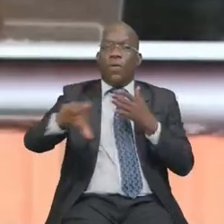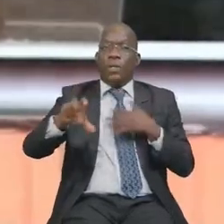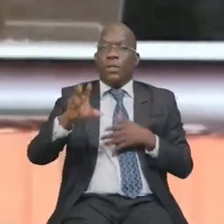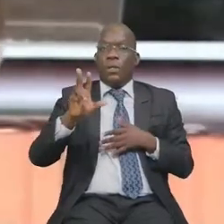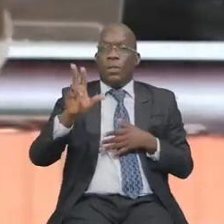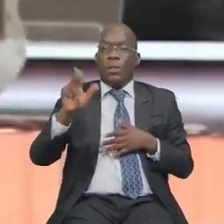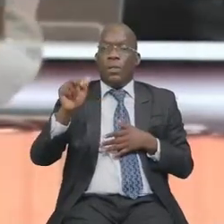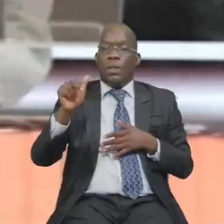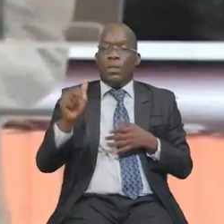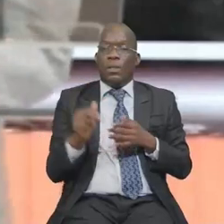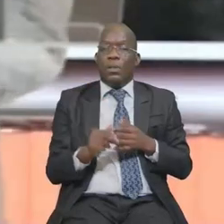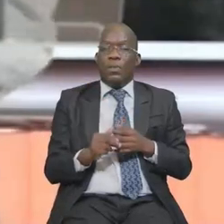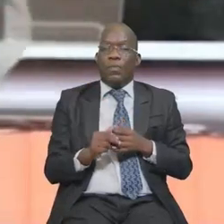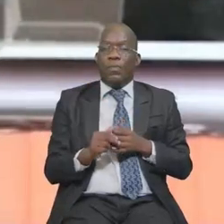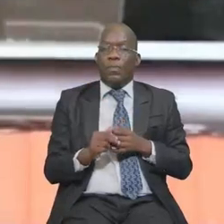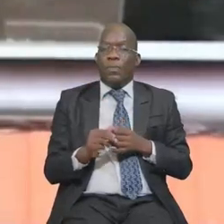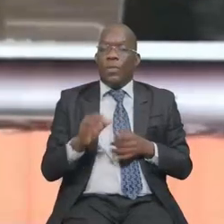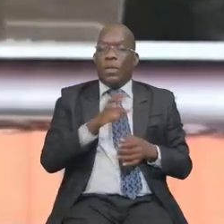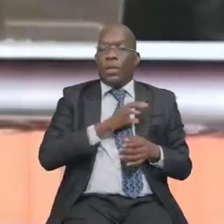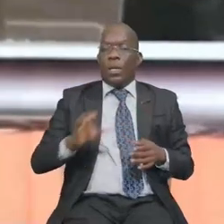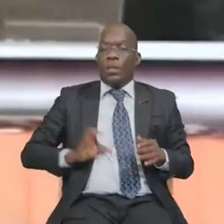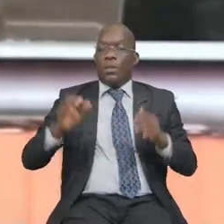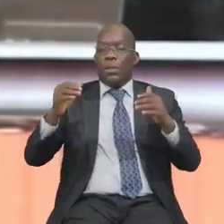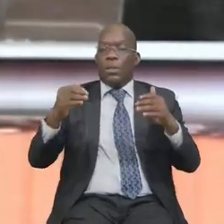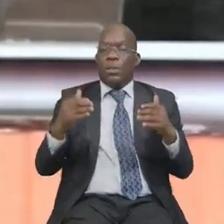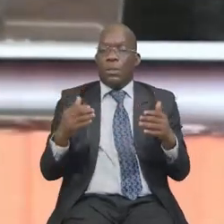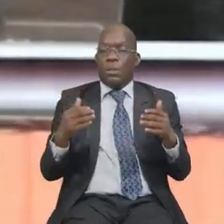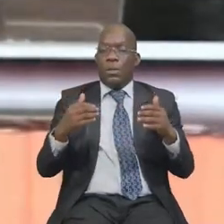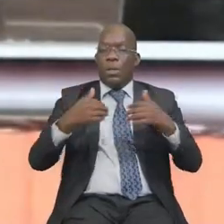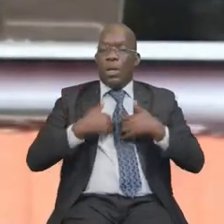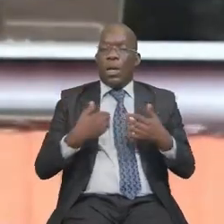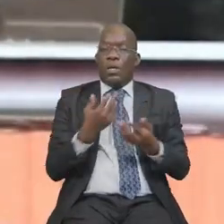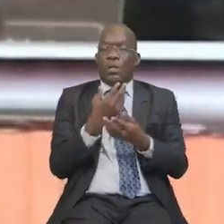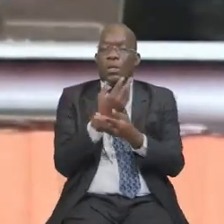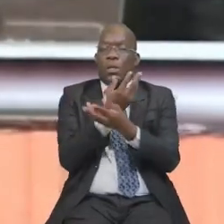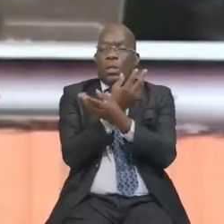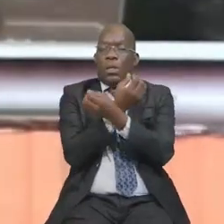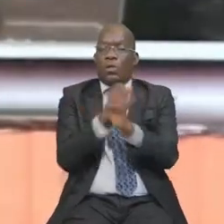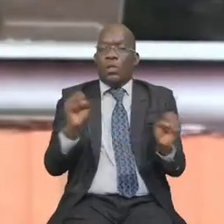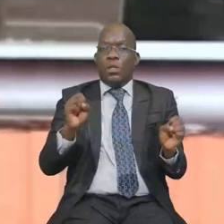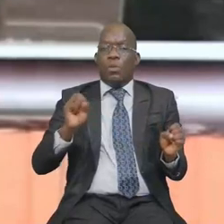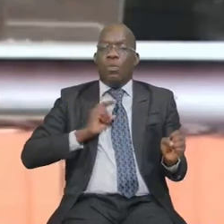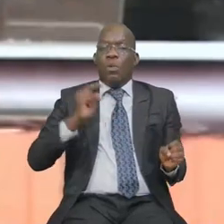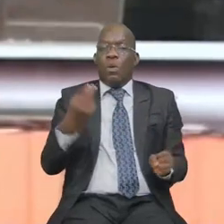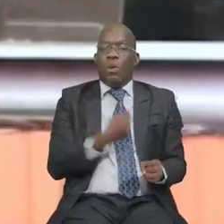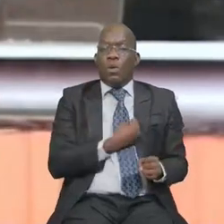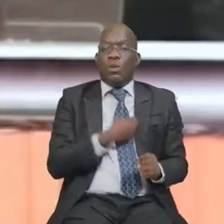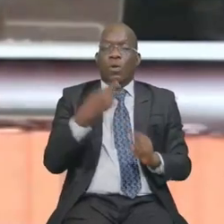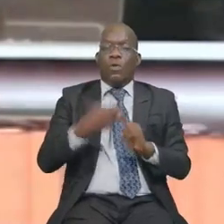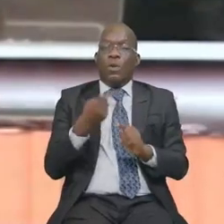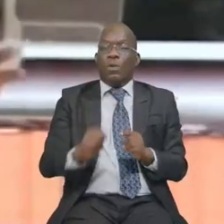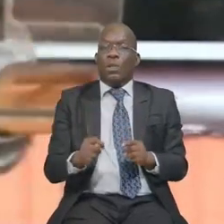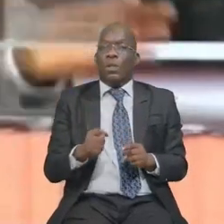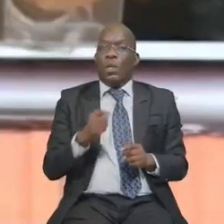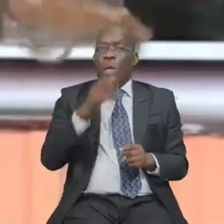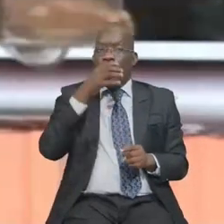13. Verset 13 dit, Christ nous a rachetés de la malédiction de la loi.